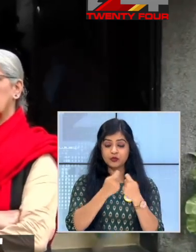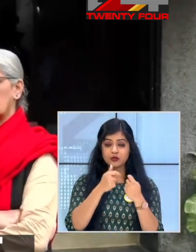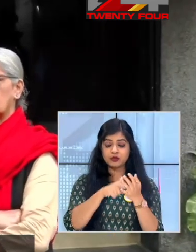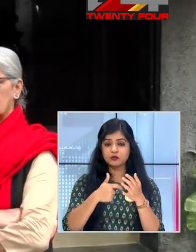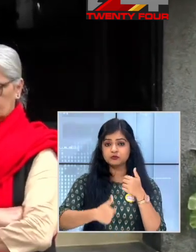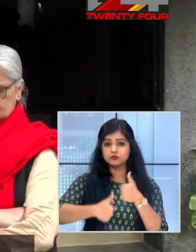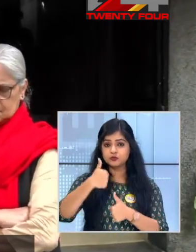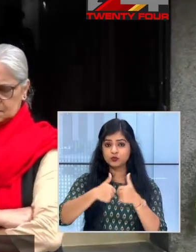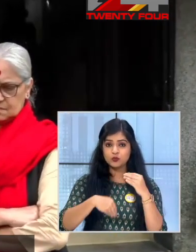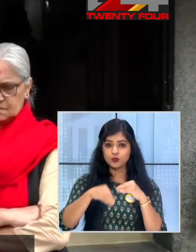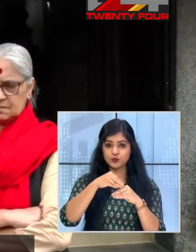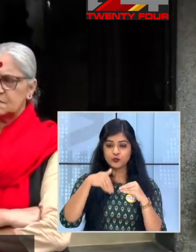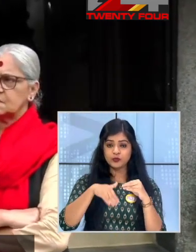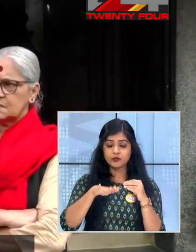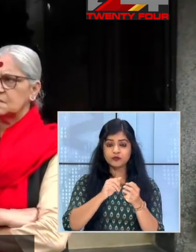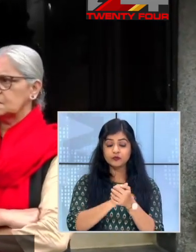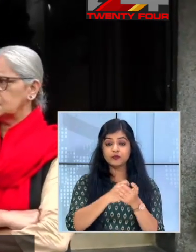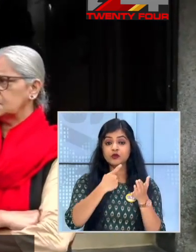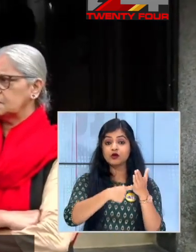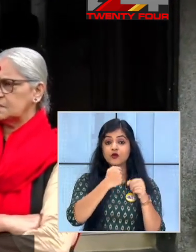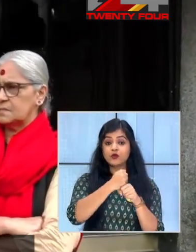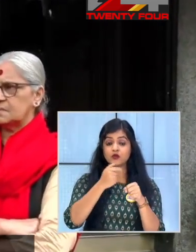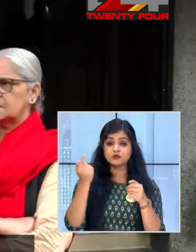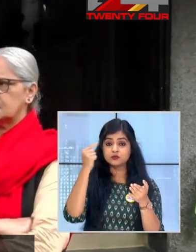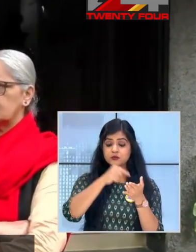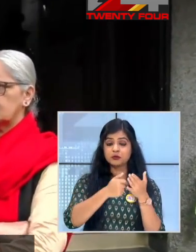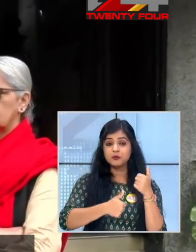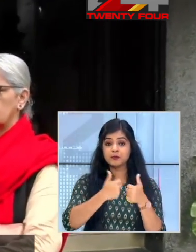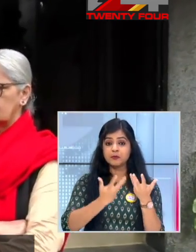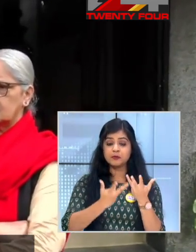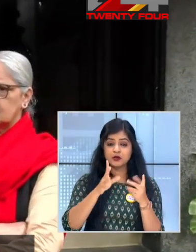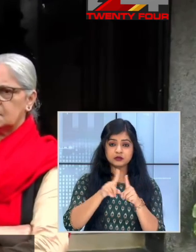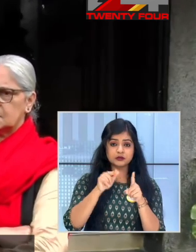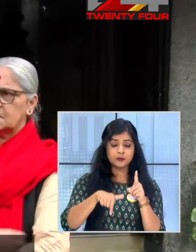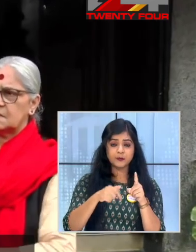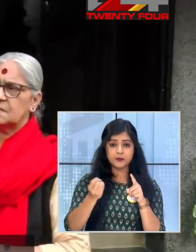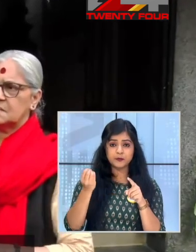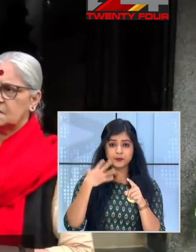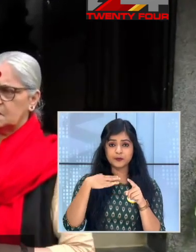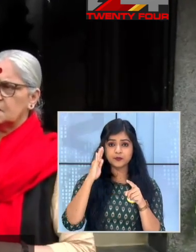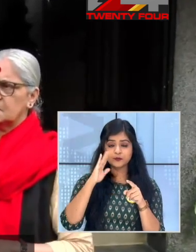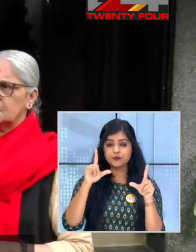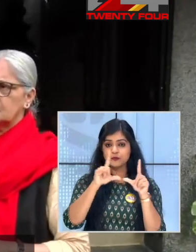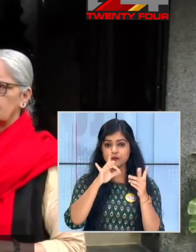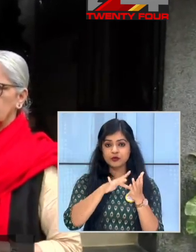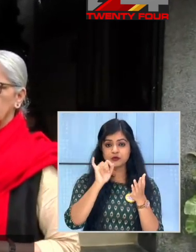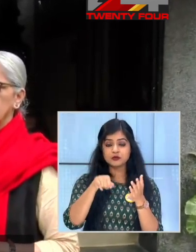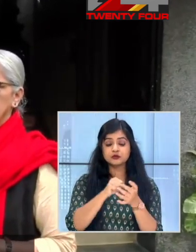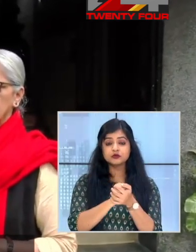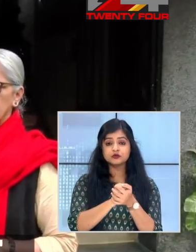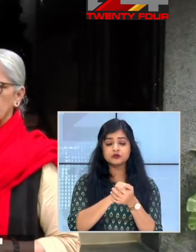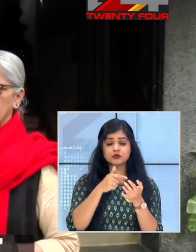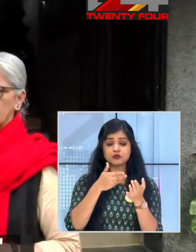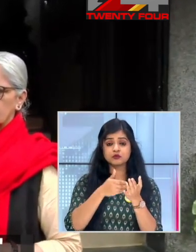ഉള്ള മത്സരത്തിനാണ് ഇപ്പോൾ ഒരുങ്ങുന്നത്. അതിൽ രാഹുൽ ഗാന്ധി തന്നെയായിരിക്കും സ്ഥാനാർത്ഥി എന്നാണ് നിലവിലുള്ള വിവരം. അത്